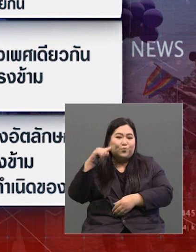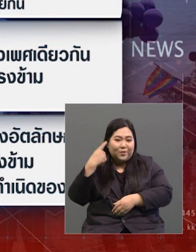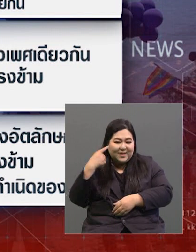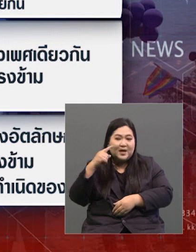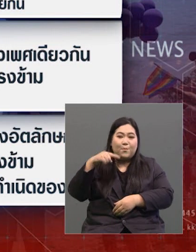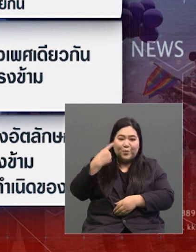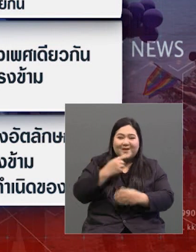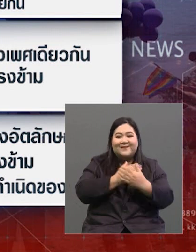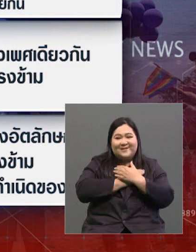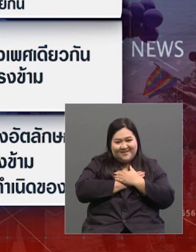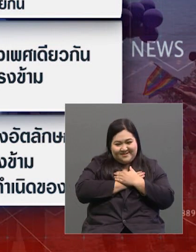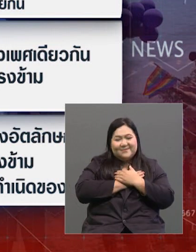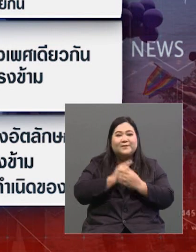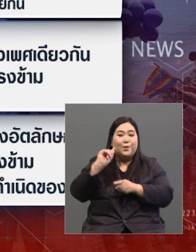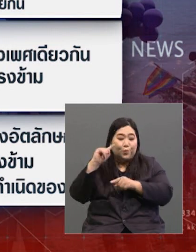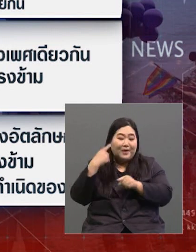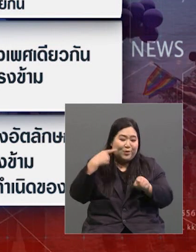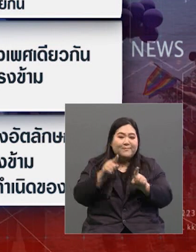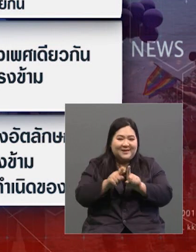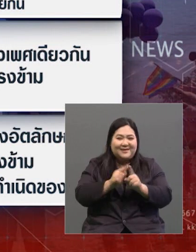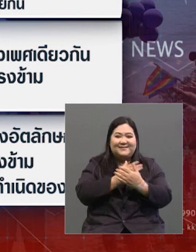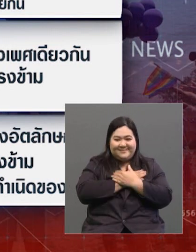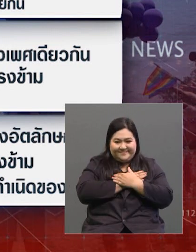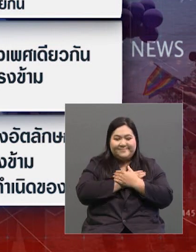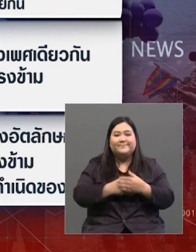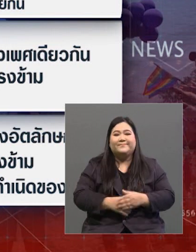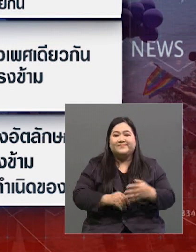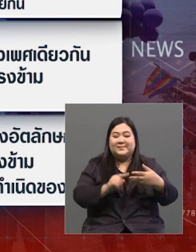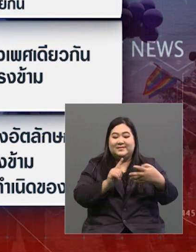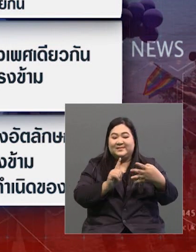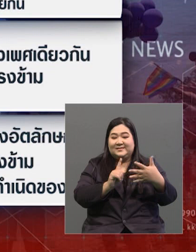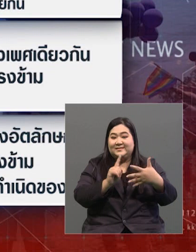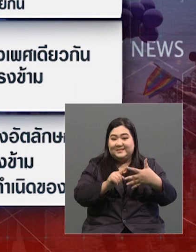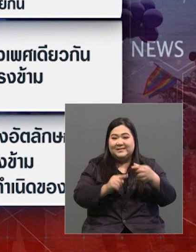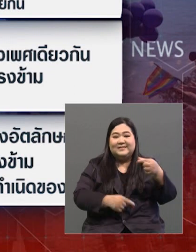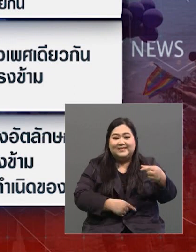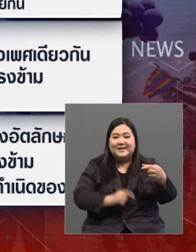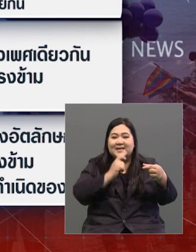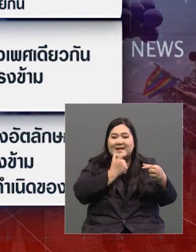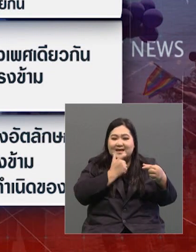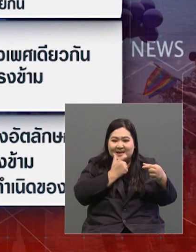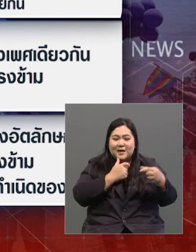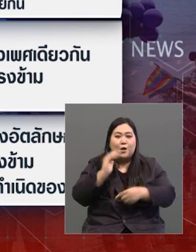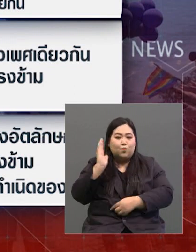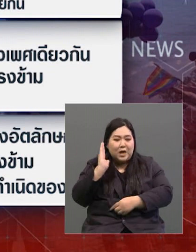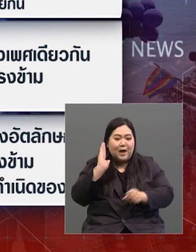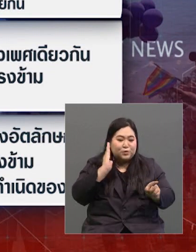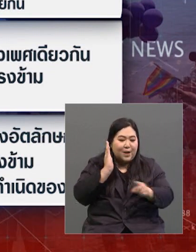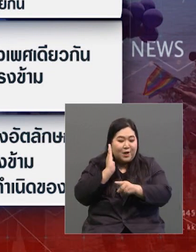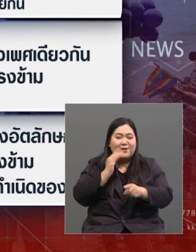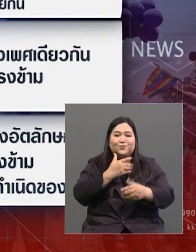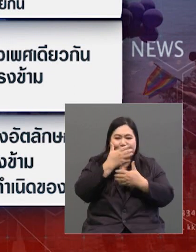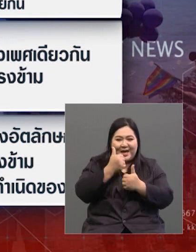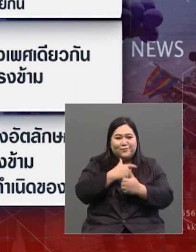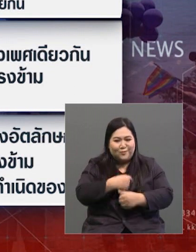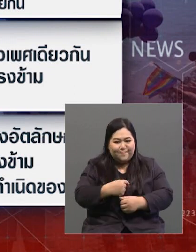คะหญิงเพศหญิงที่ชอบและสนใจเพศหญิงด้วยกันค่ะส่วนจีก็คือเกยค่ะเพศชายที่ชอบแล้วก็สนใจเพศชายด้วย